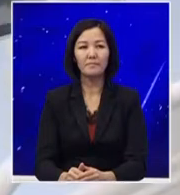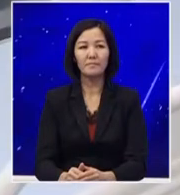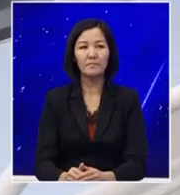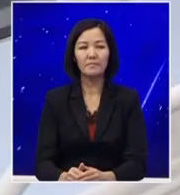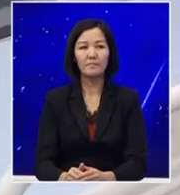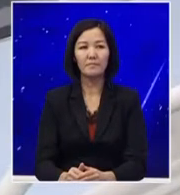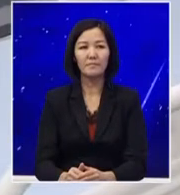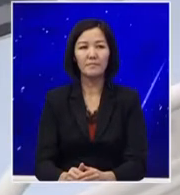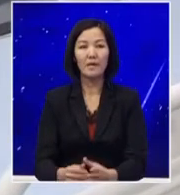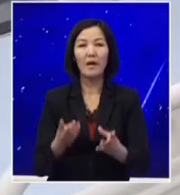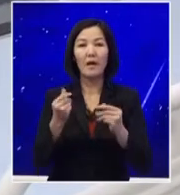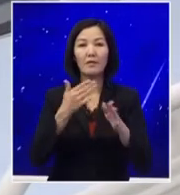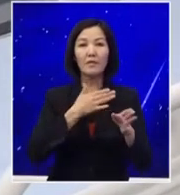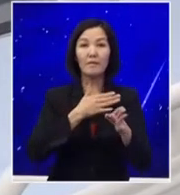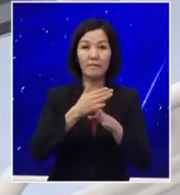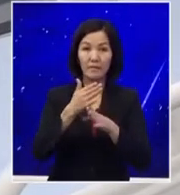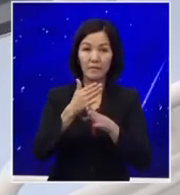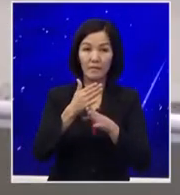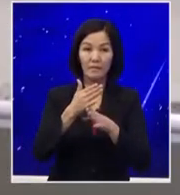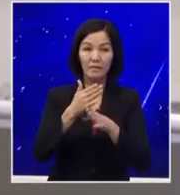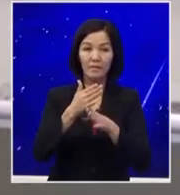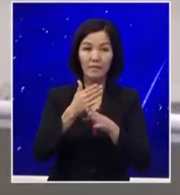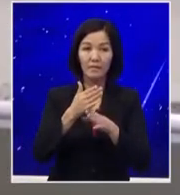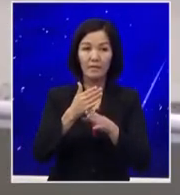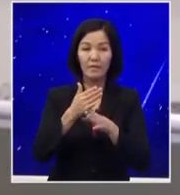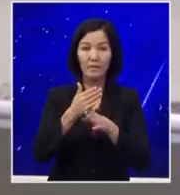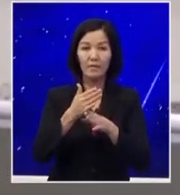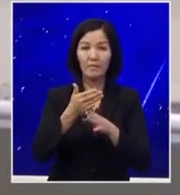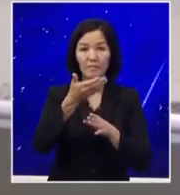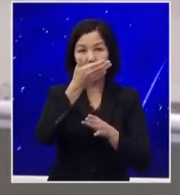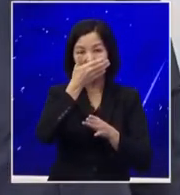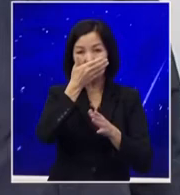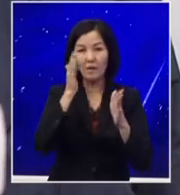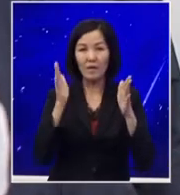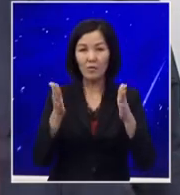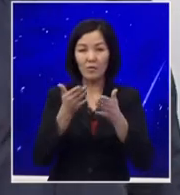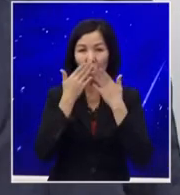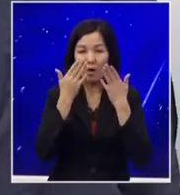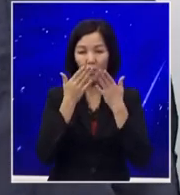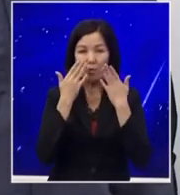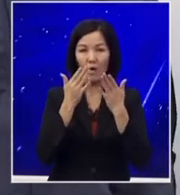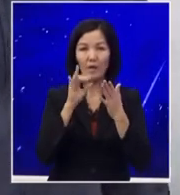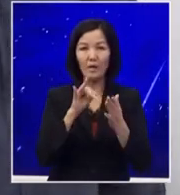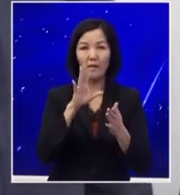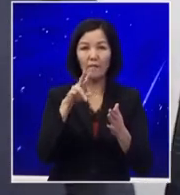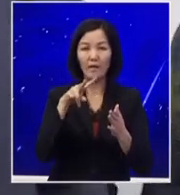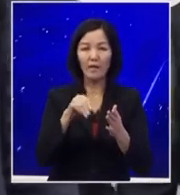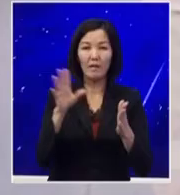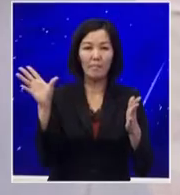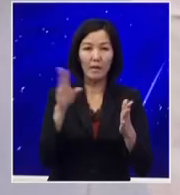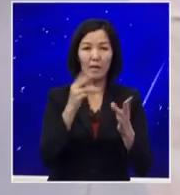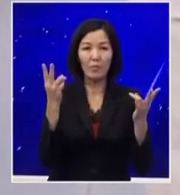мы деньги выделяли на вот это. Чтобы кислород был, ИВЛ были, бәрлігіміне іске